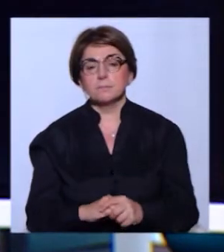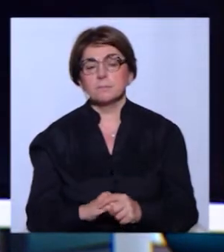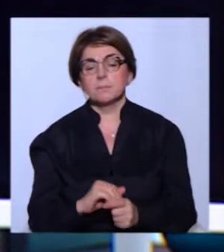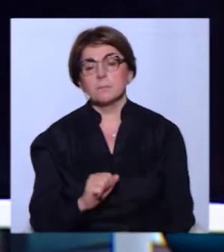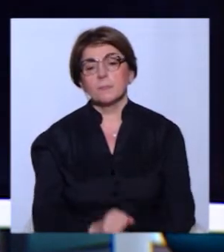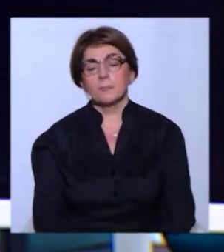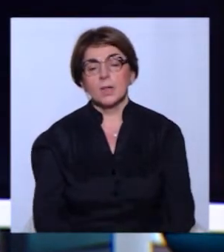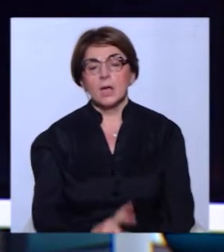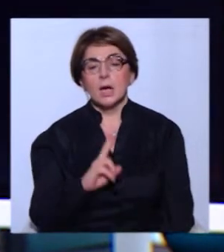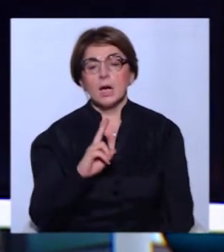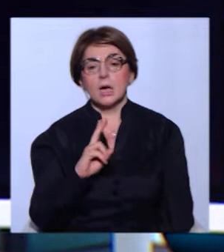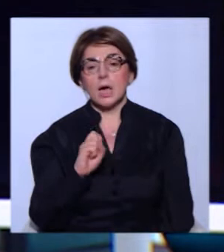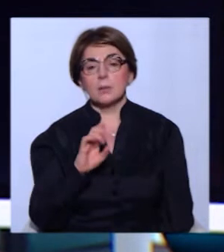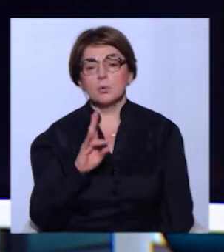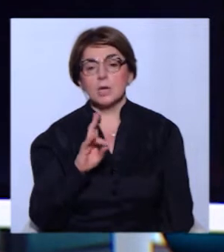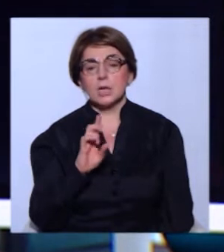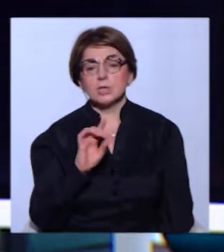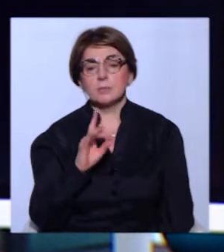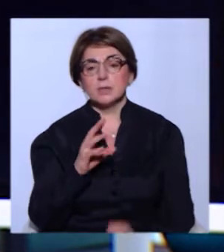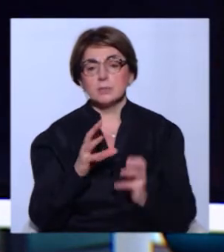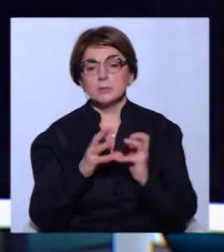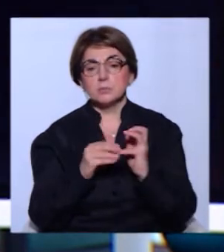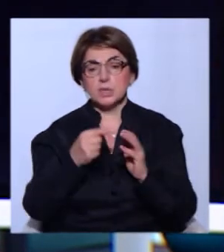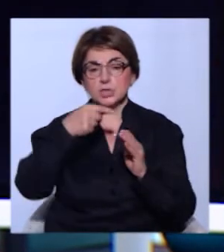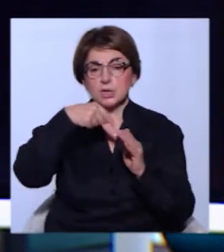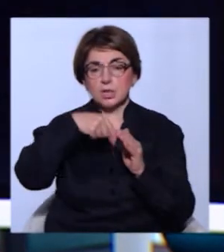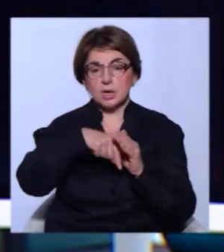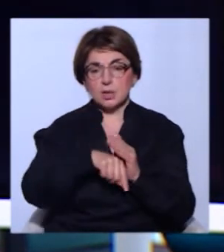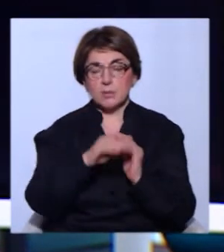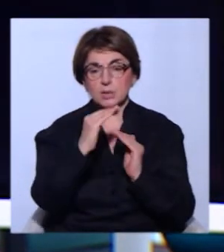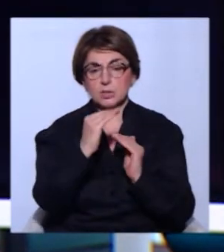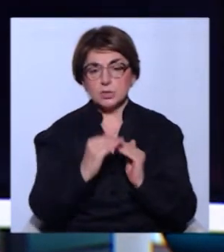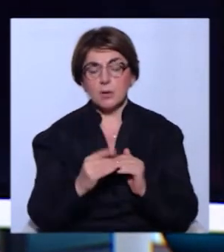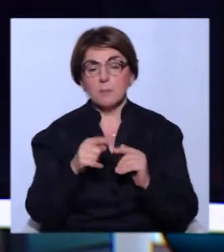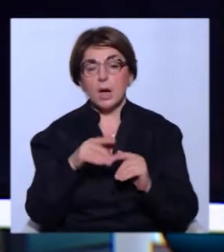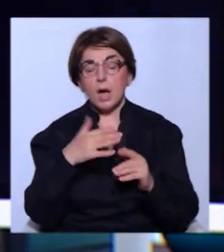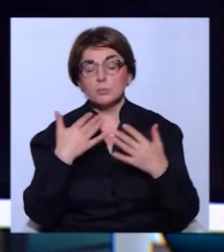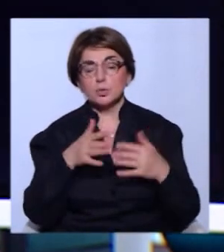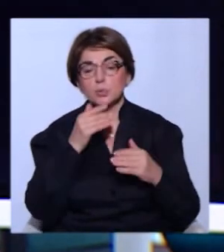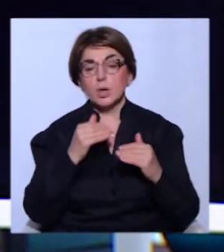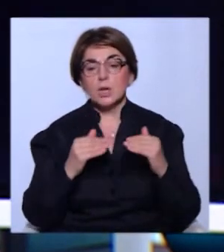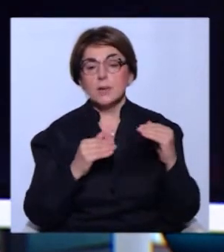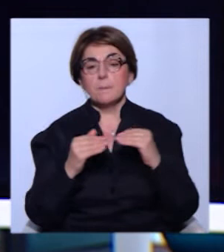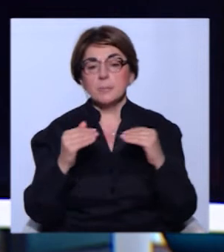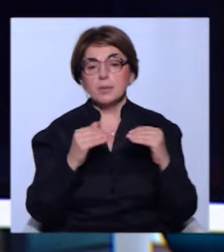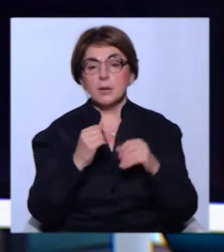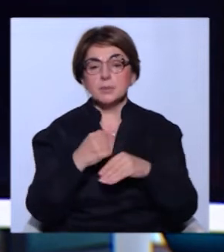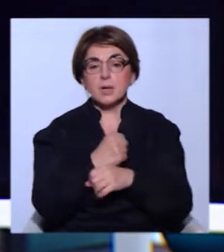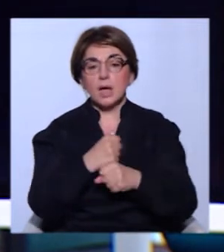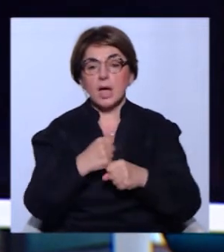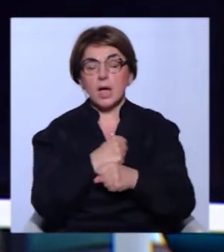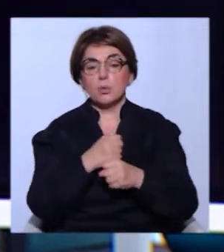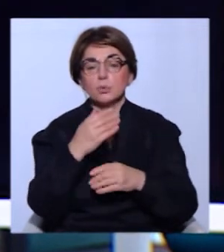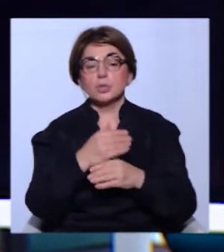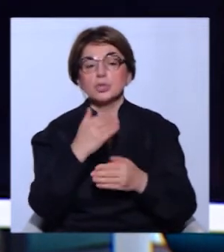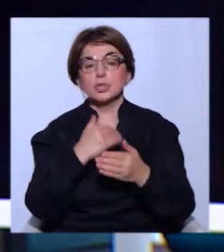ბადის ნაერთების ჩატანა ნიადაგში, მაგრამ შემდგომში უკვე ტექტონიკური ფილების ხახუნის დროს წარმოიქმნება